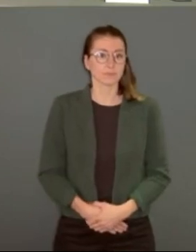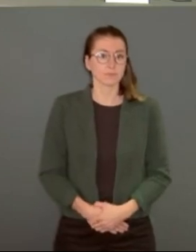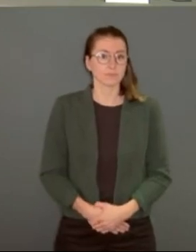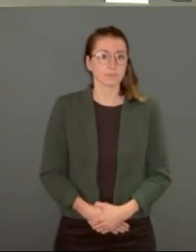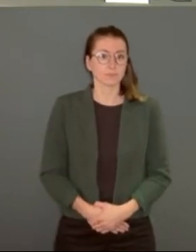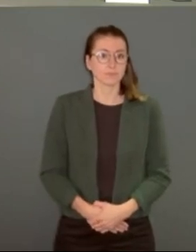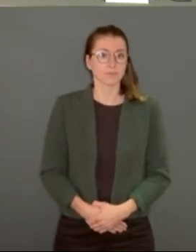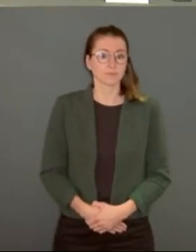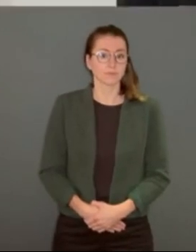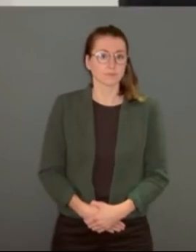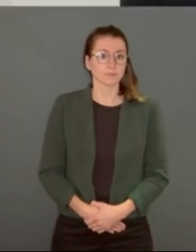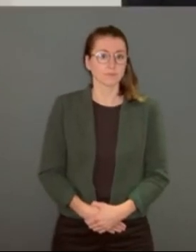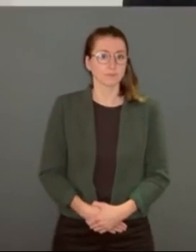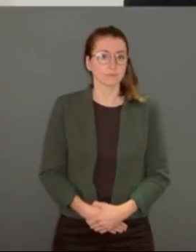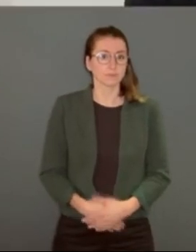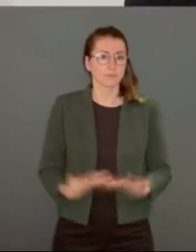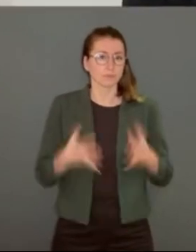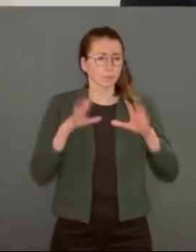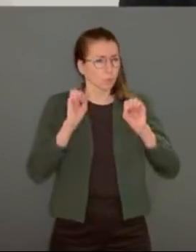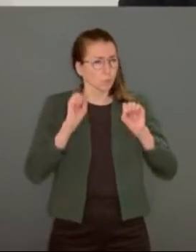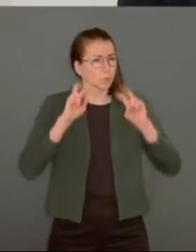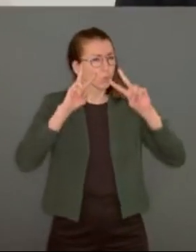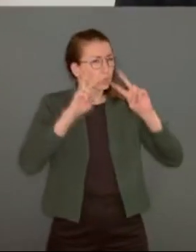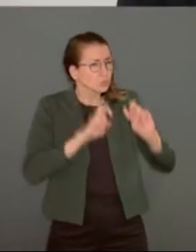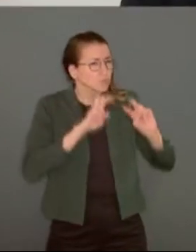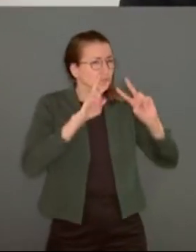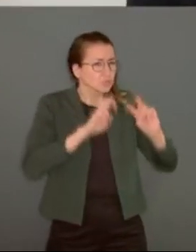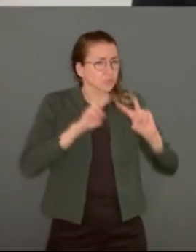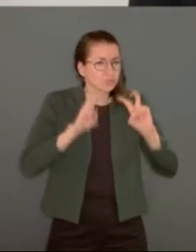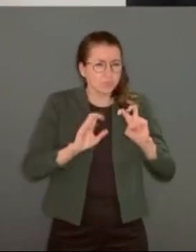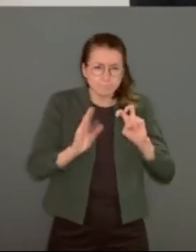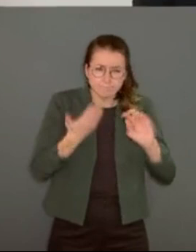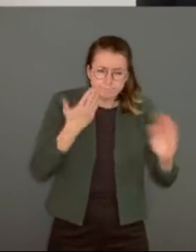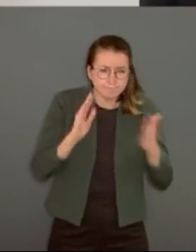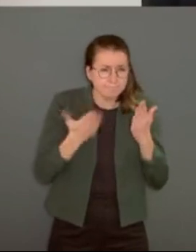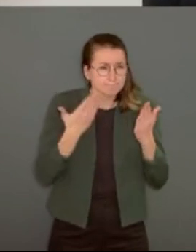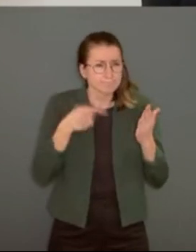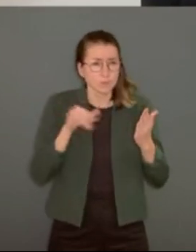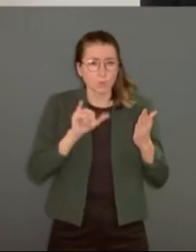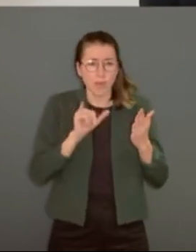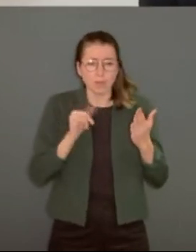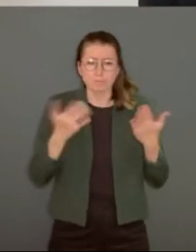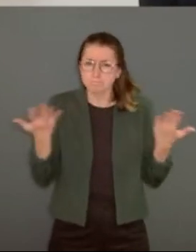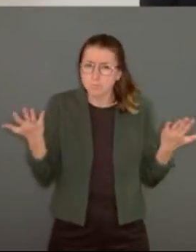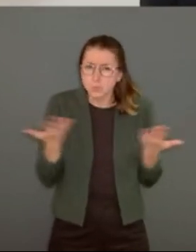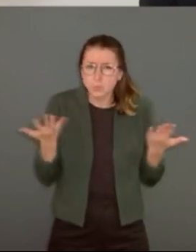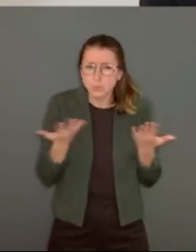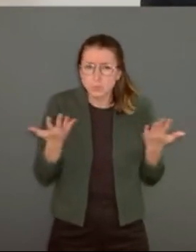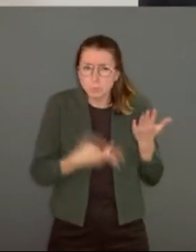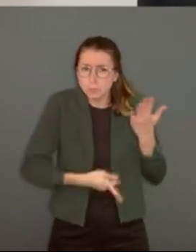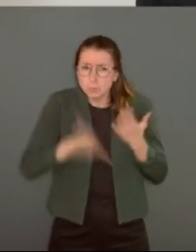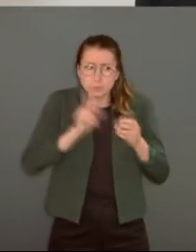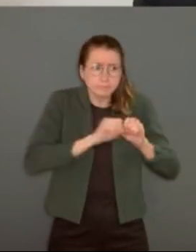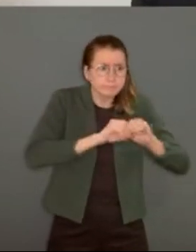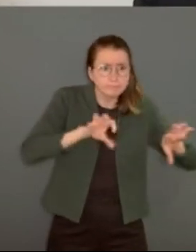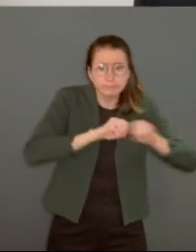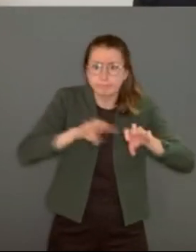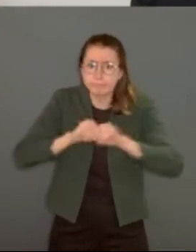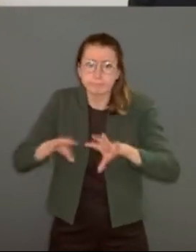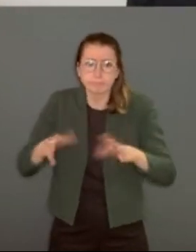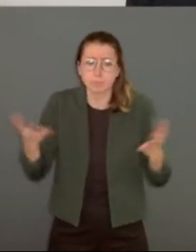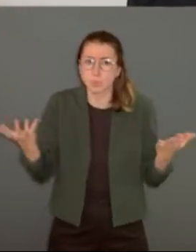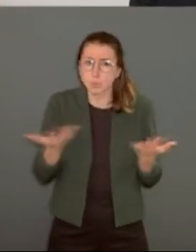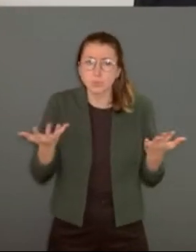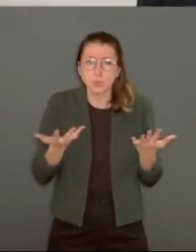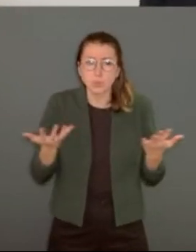Pas mal d'études maintenant montrent où sont les principaux lieux de contamination. Et certaines